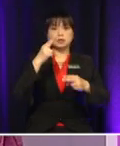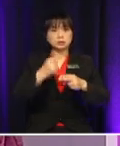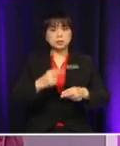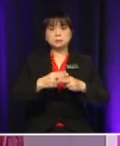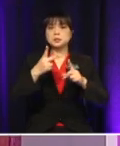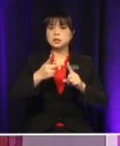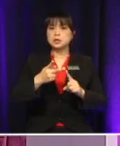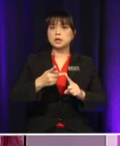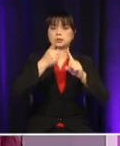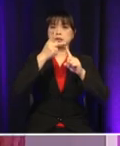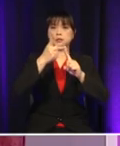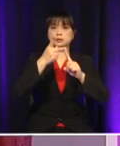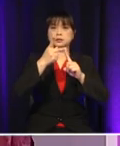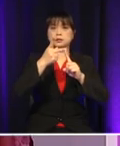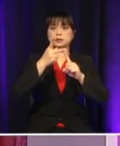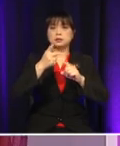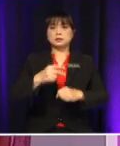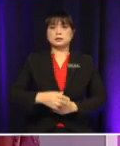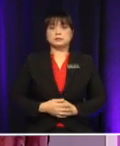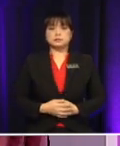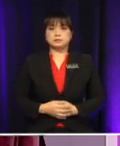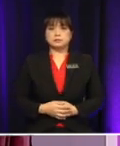dalam kita Panggil sehari-hari